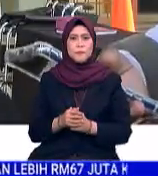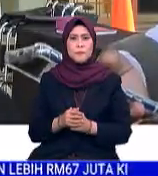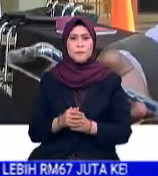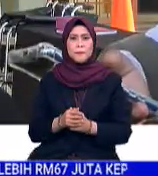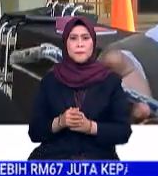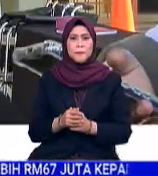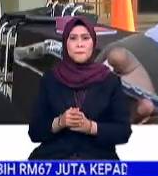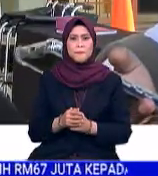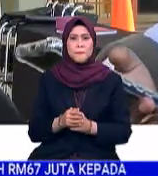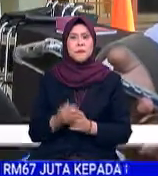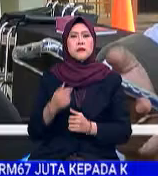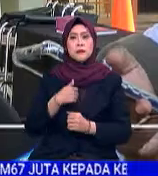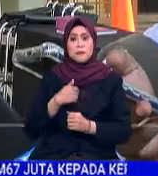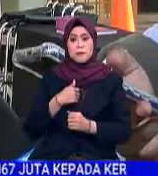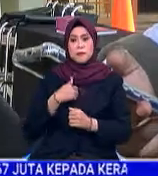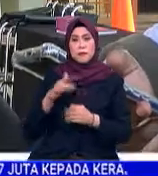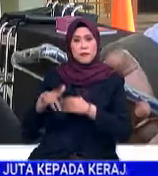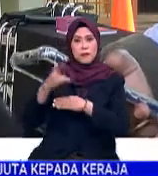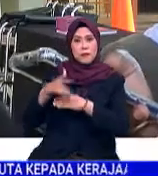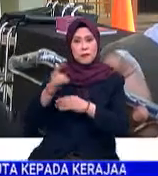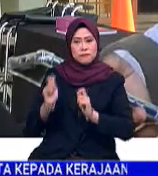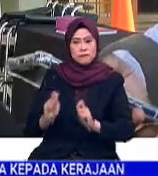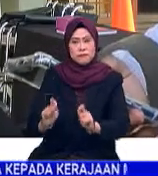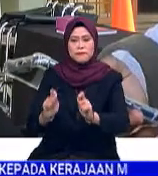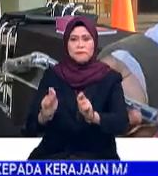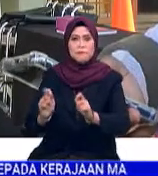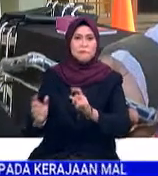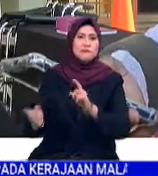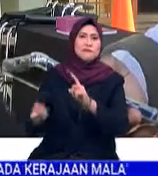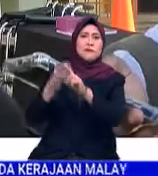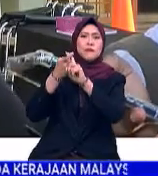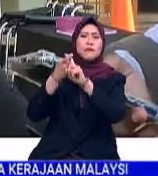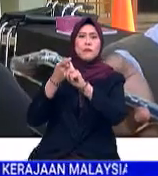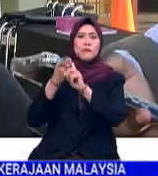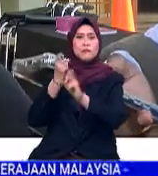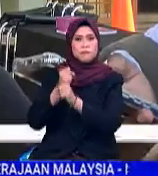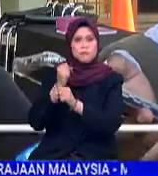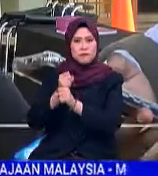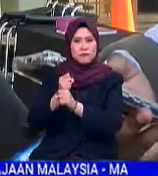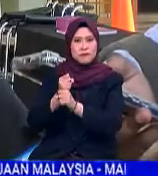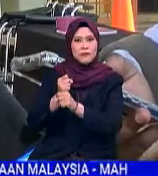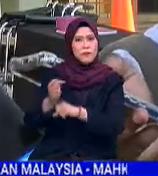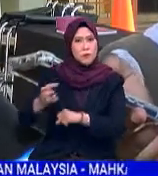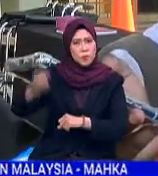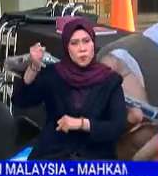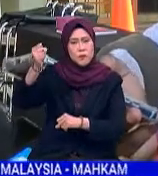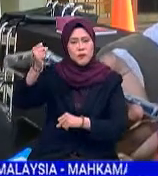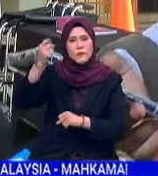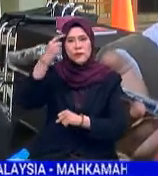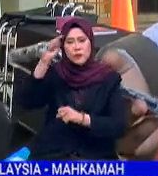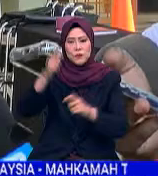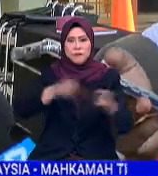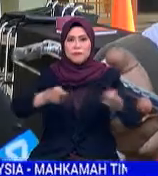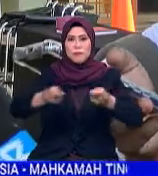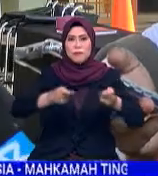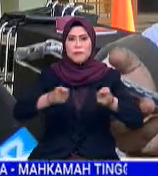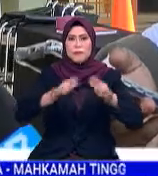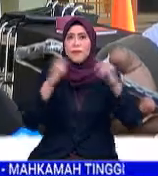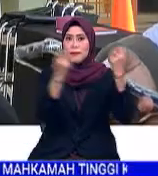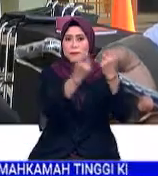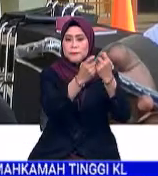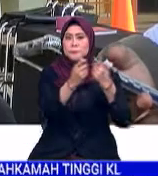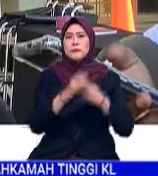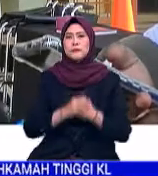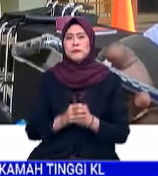Saya sendiri telah mengambil tindakan awal untuk menggantung tugas jurulatih Rusfedi daripada mengendalikan pasukan, dan beliau